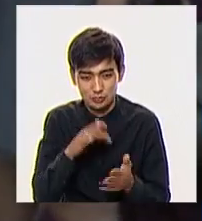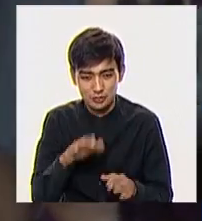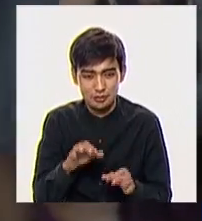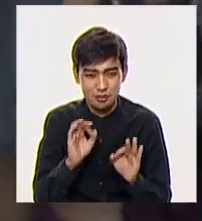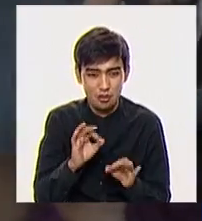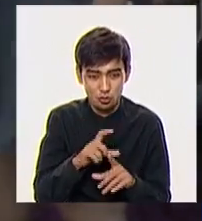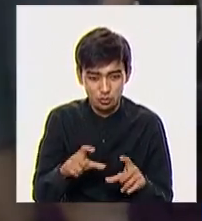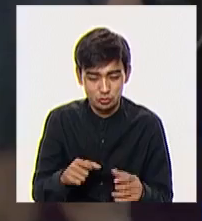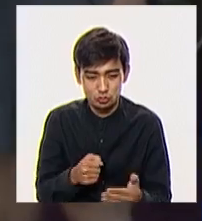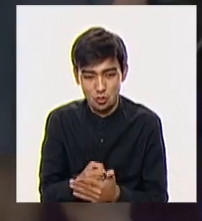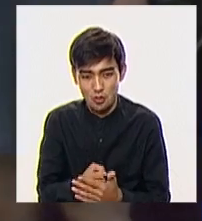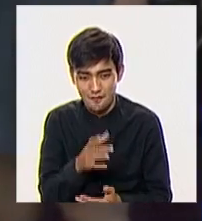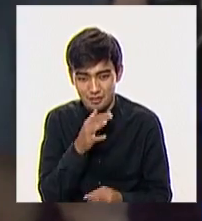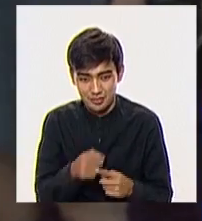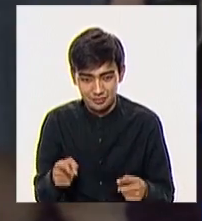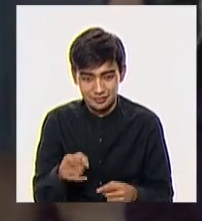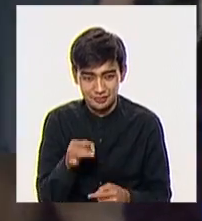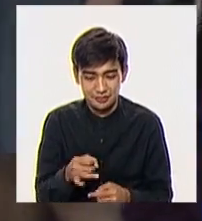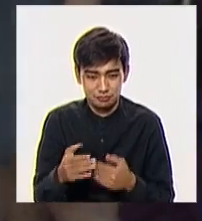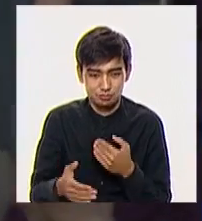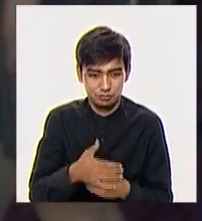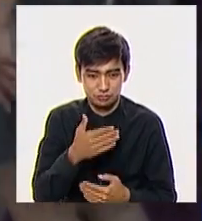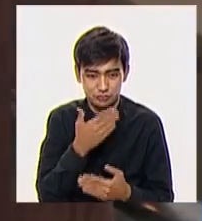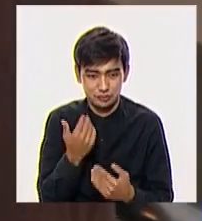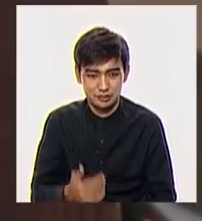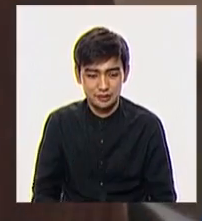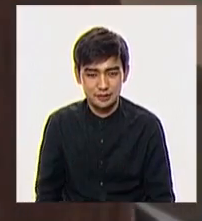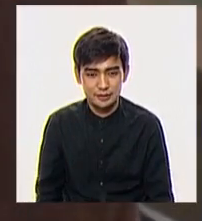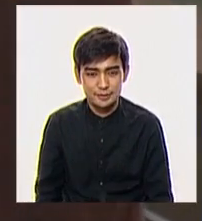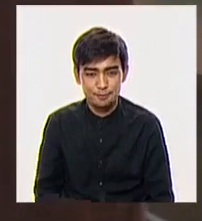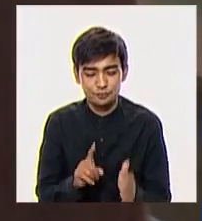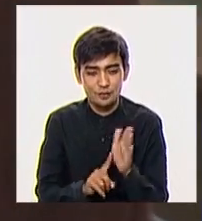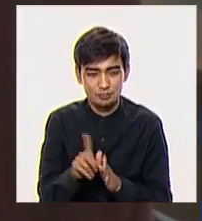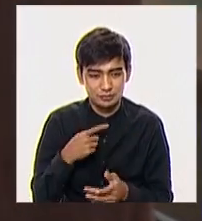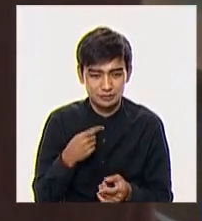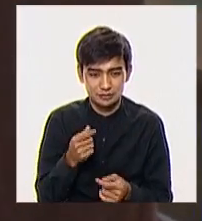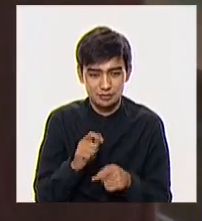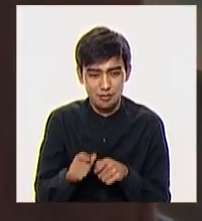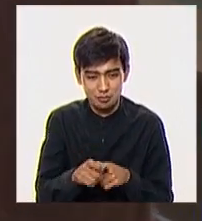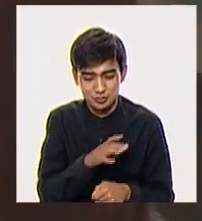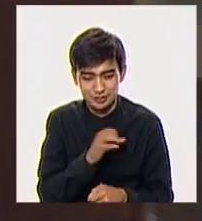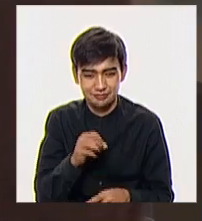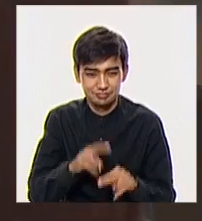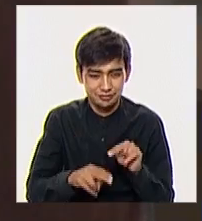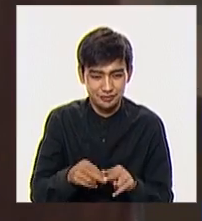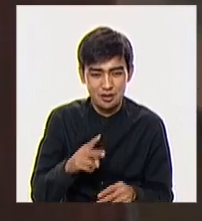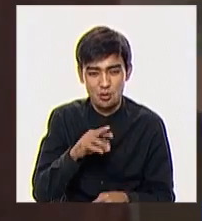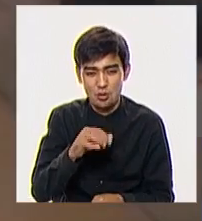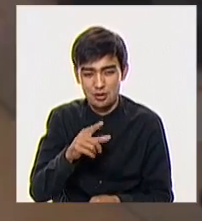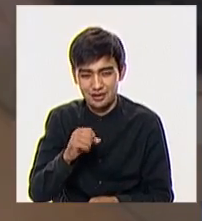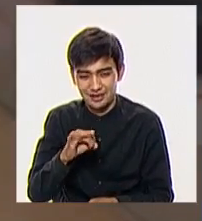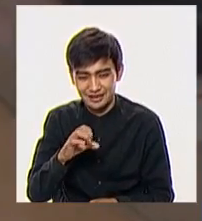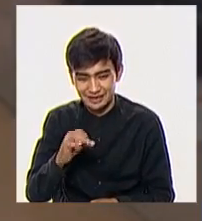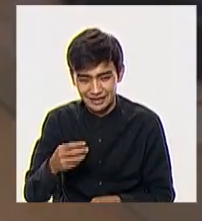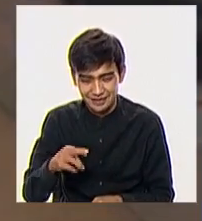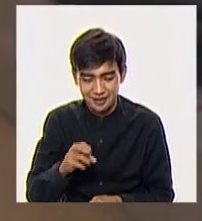адамдар әлі күнге дейін іске тартылмай отыр. Әу баста салымдарыңыз азық-түлікпен құрылыс және логистикаға инвестиция